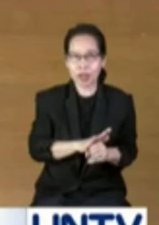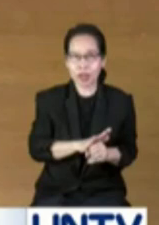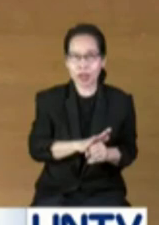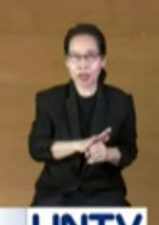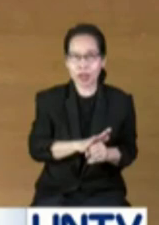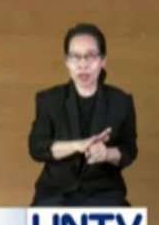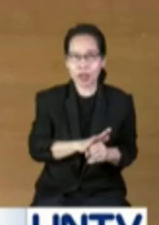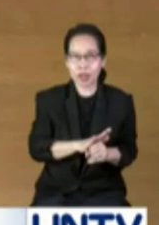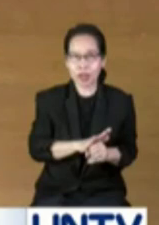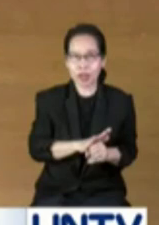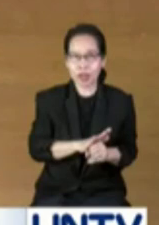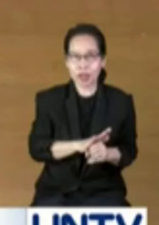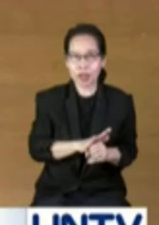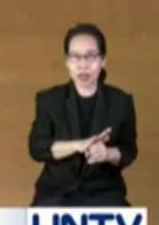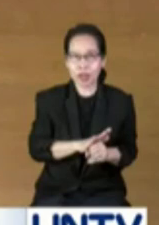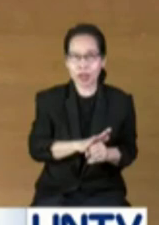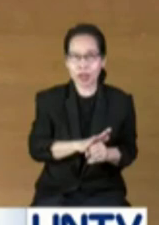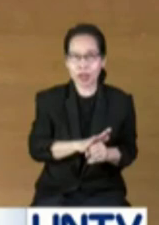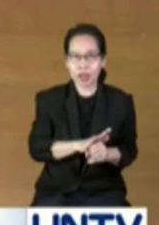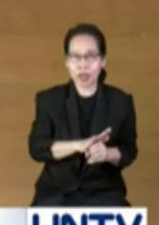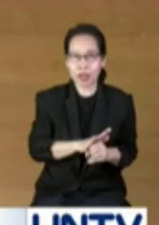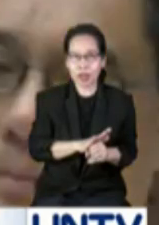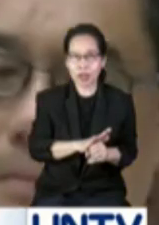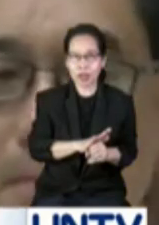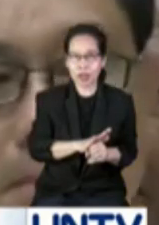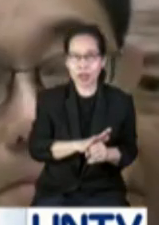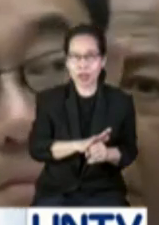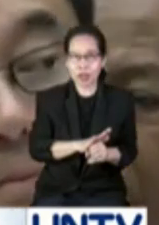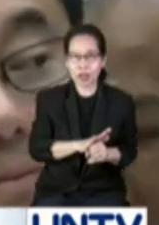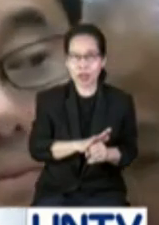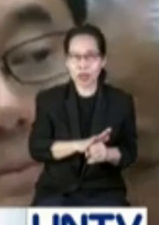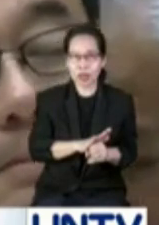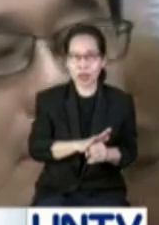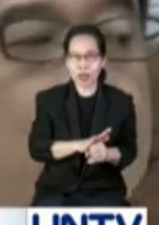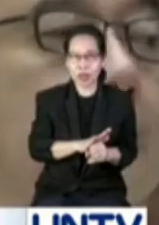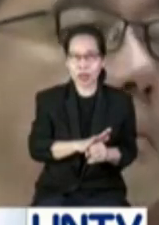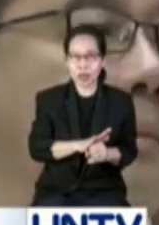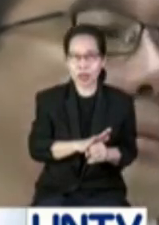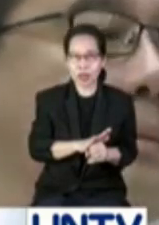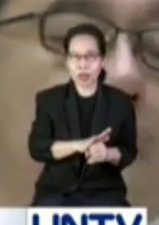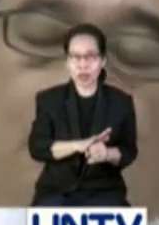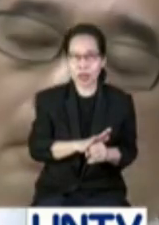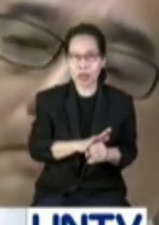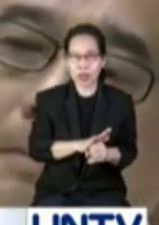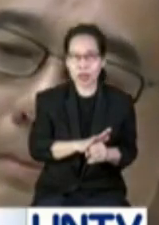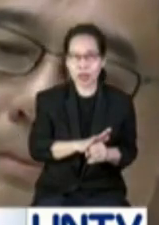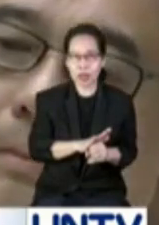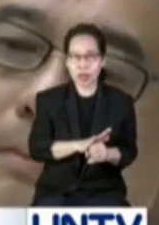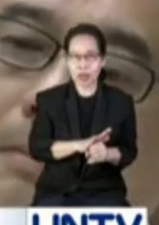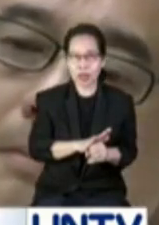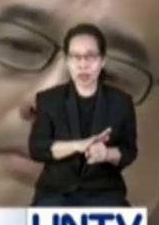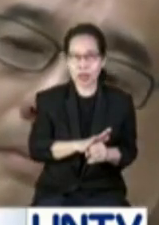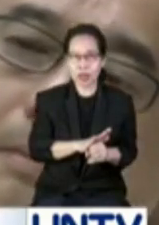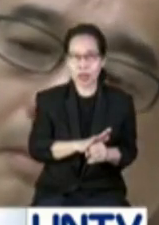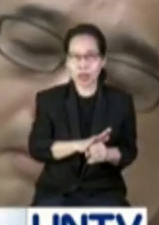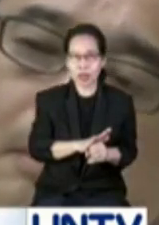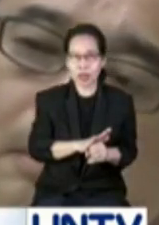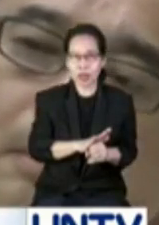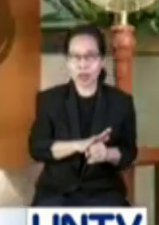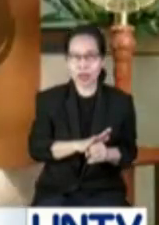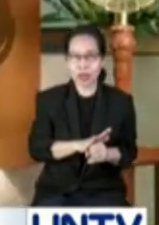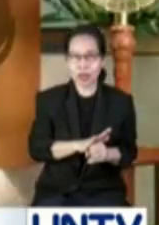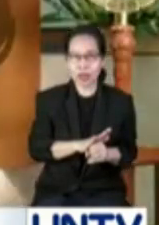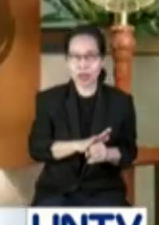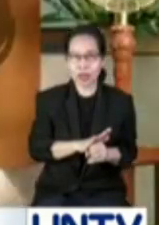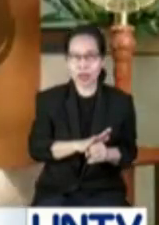Nitong nakalipas na taon, mahigit 70,000 titulo ng lupa ang ginawad sa mga benepisyaryo ng reformang